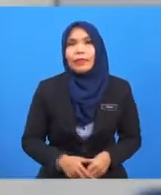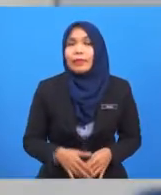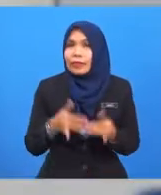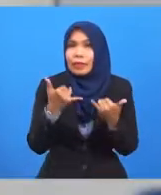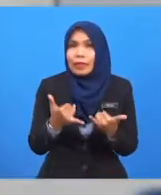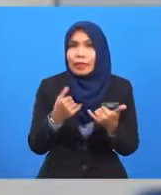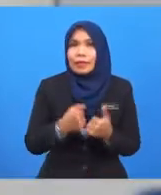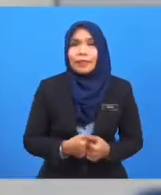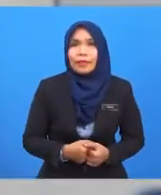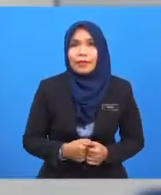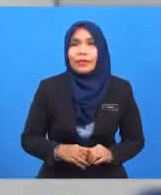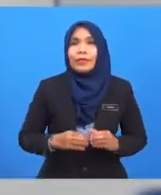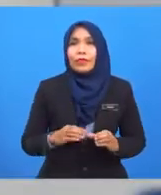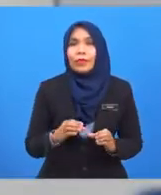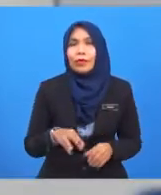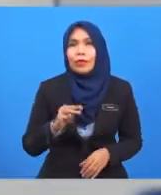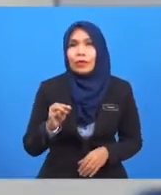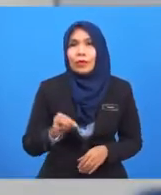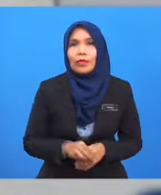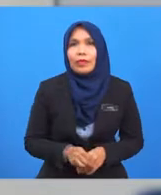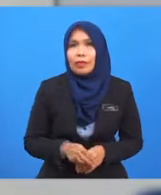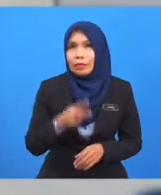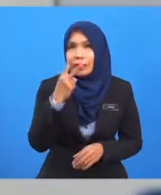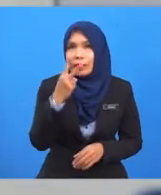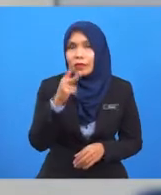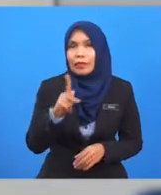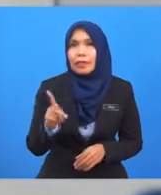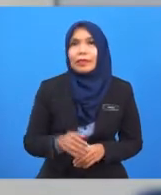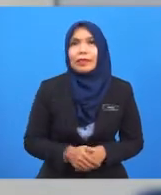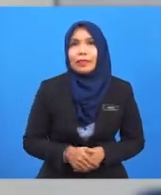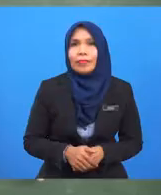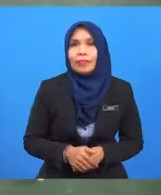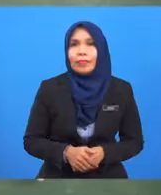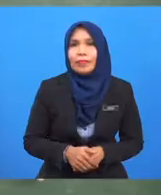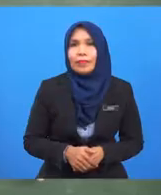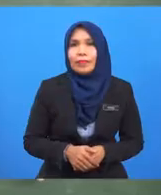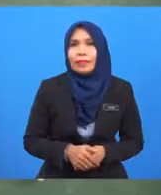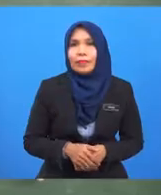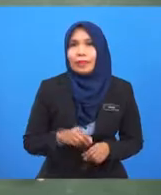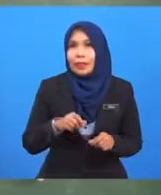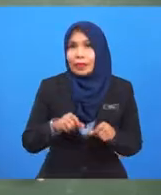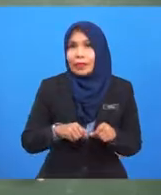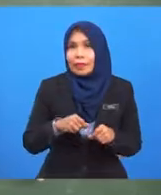Sekarang, cuba murid-murid perhatikan pengasah pensel ini.